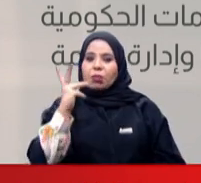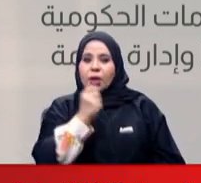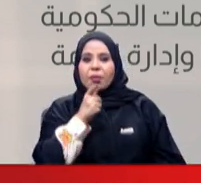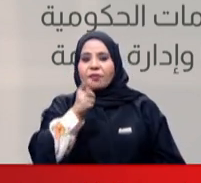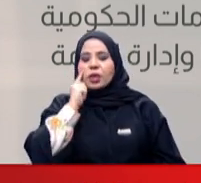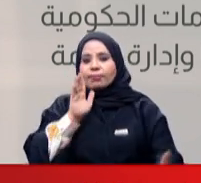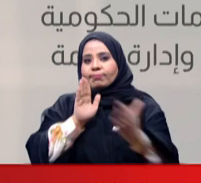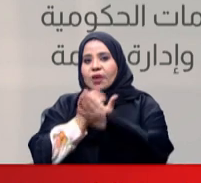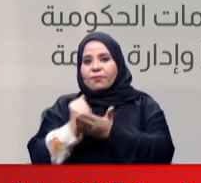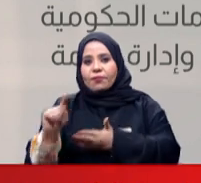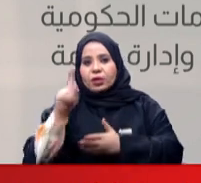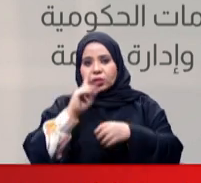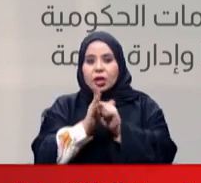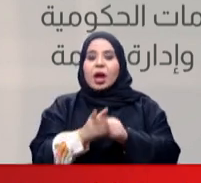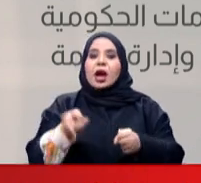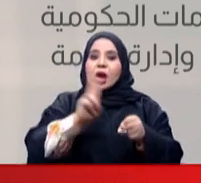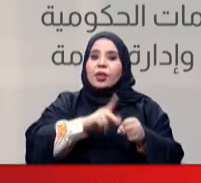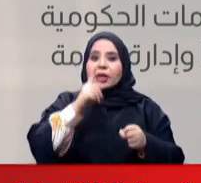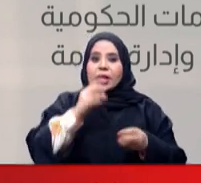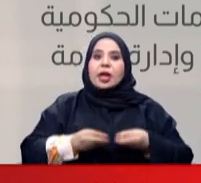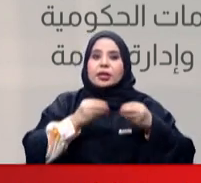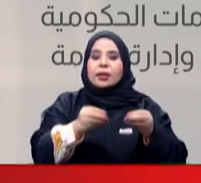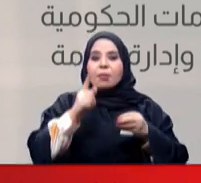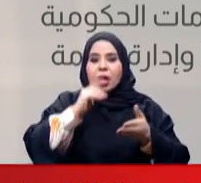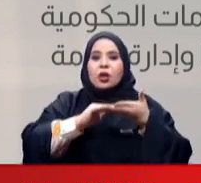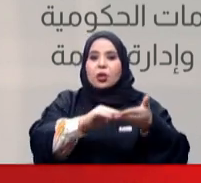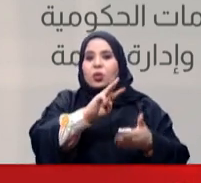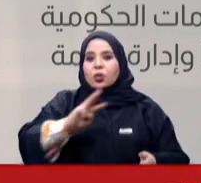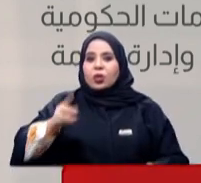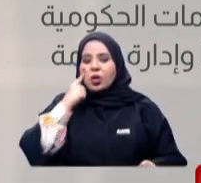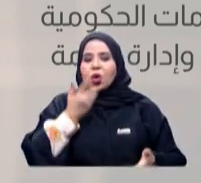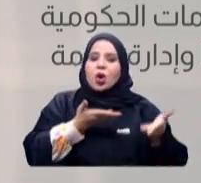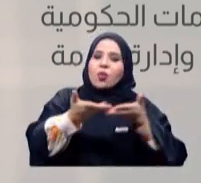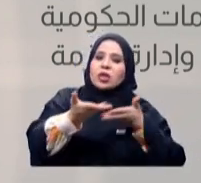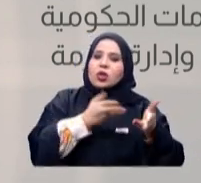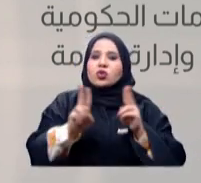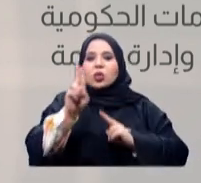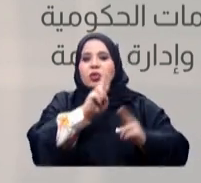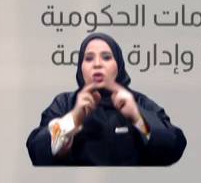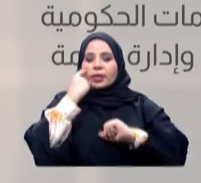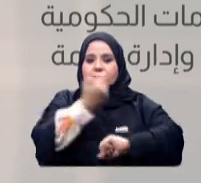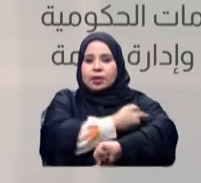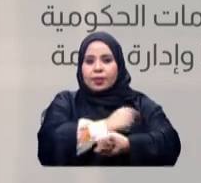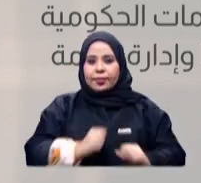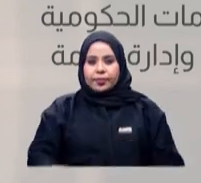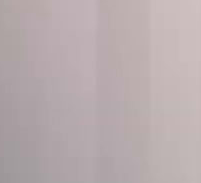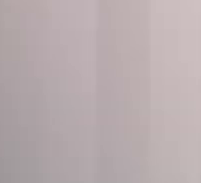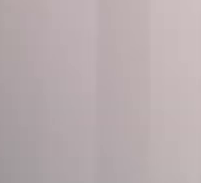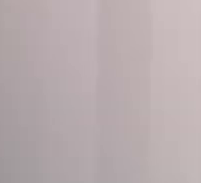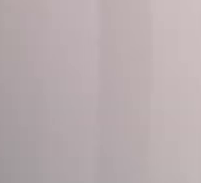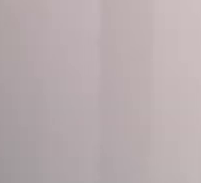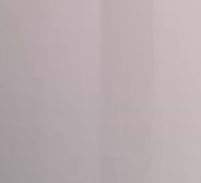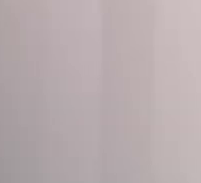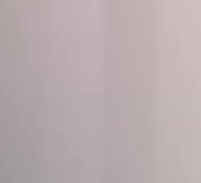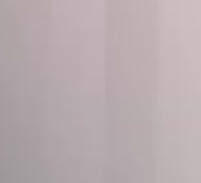الرقمية في مجابهة جائحة كورونا وفي تقديم الخدمات الإلكترونية والاستشارات الصحية وإدارة الأزمة.